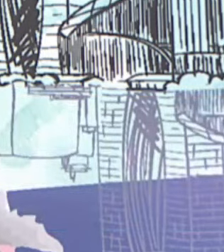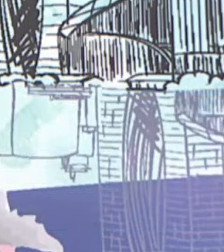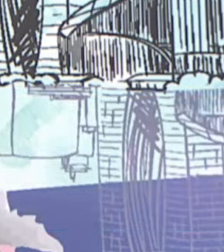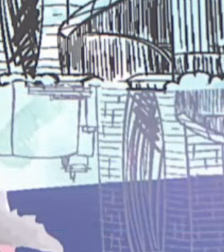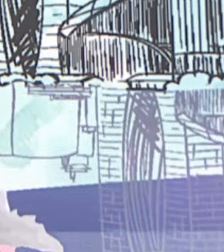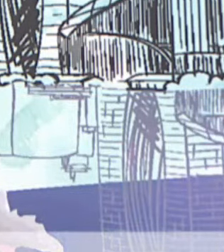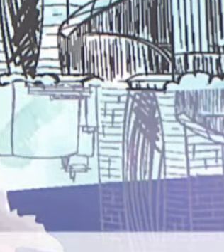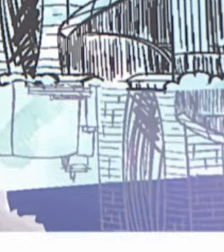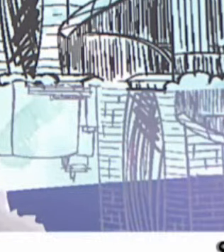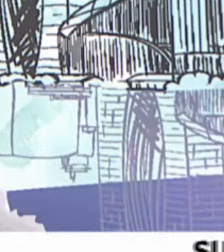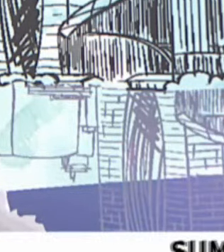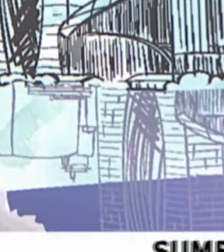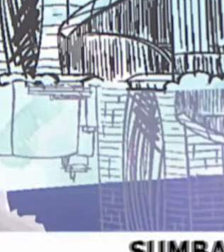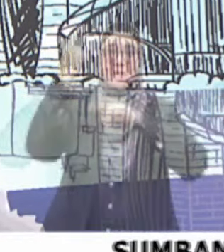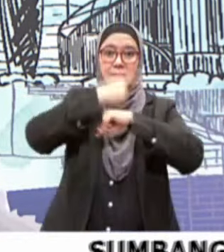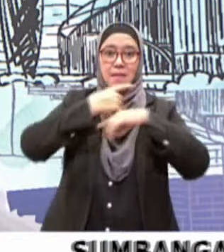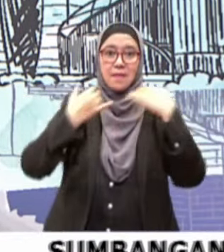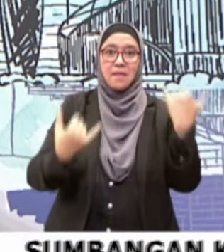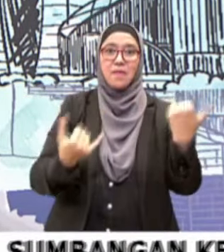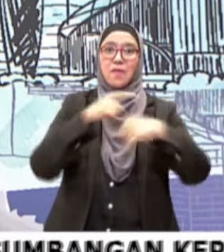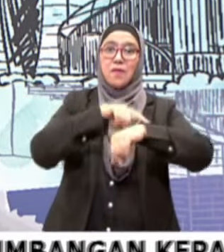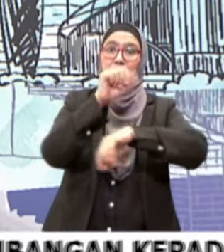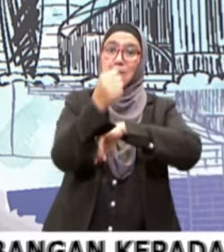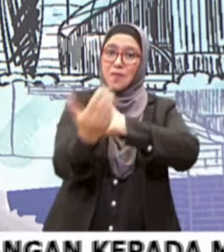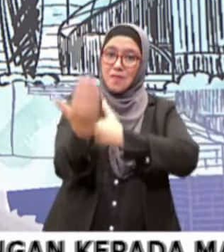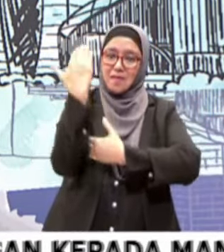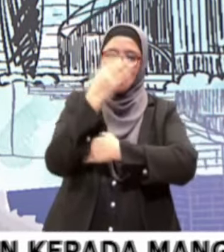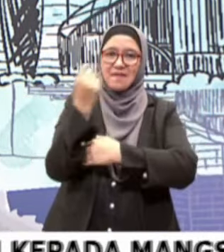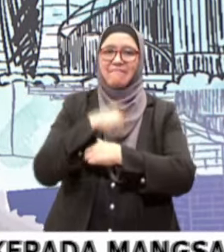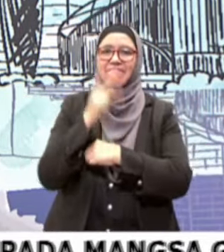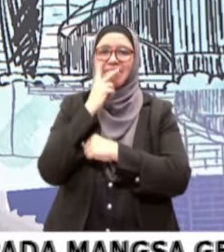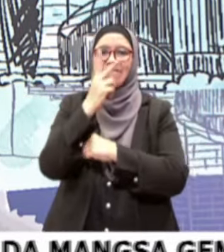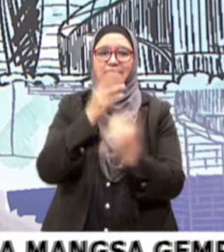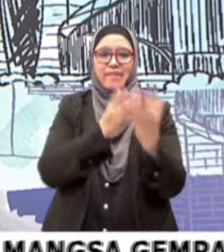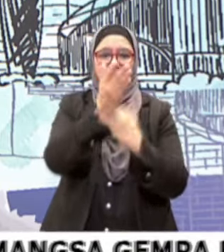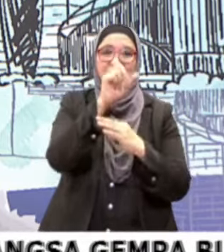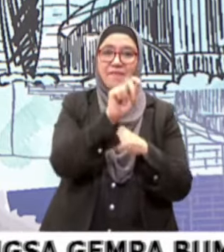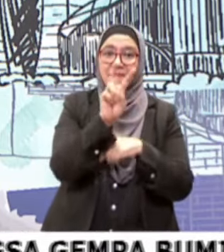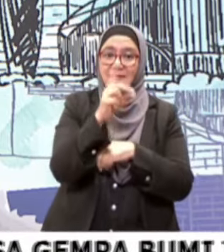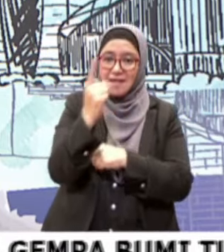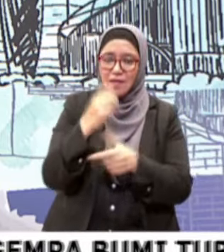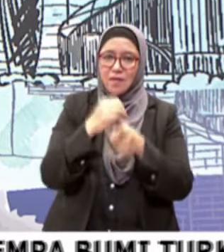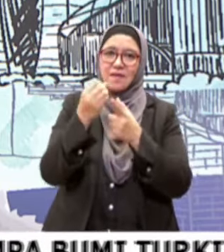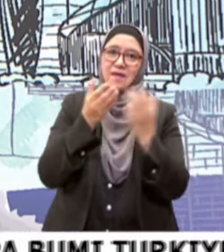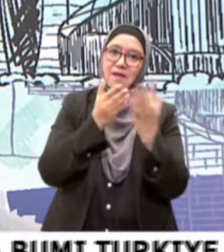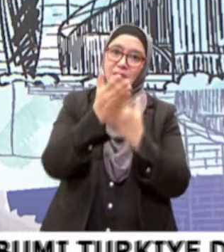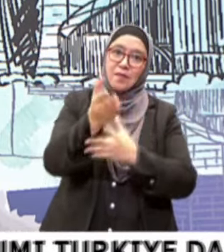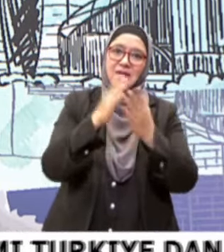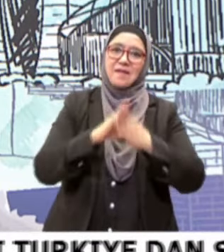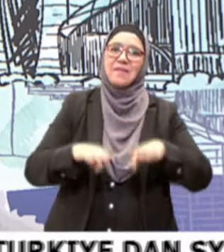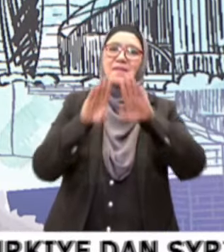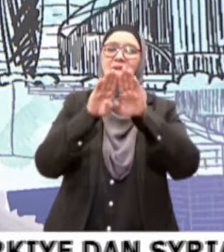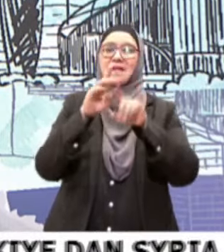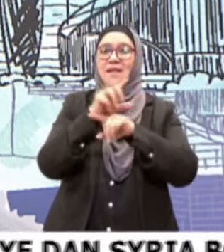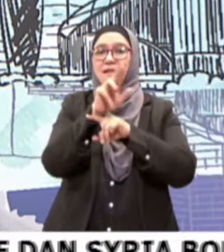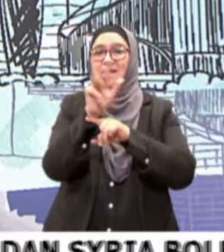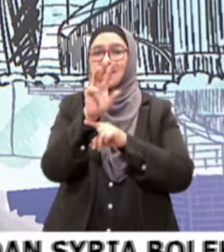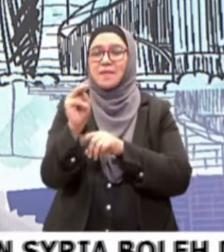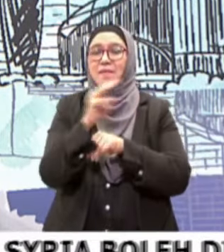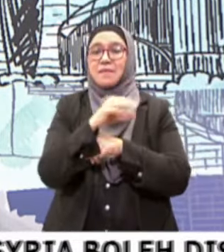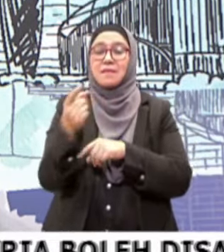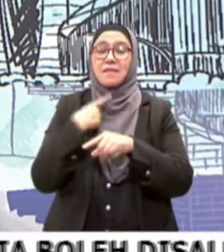jam 10 pagi anda sedang saksikan secara langsung di TV 1 dan juga di saluran berita RTM baik kita akan terus melekat